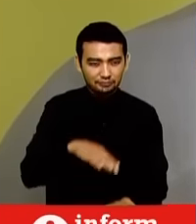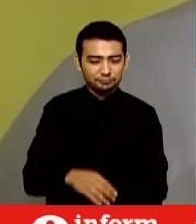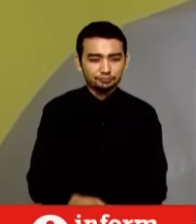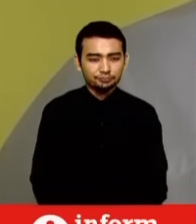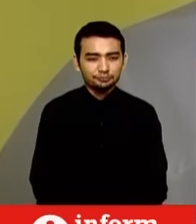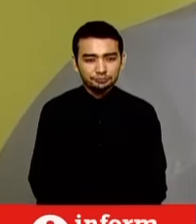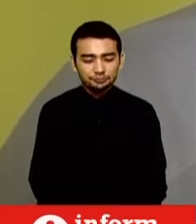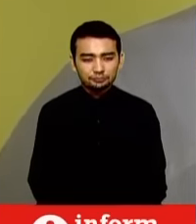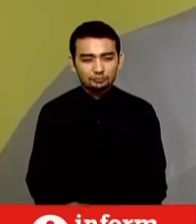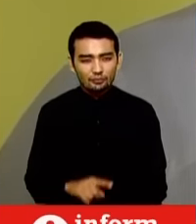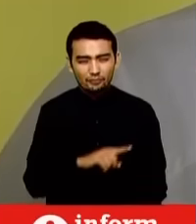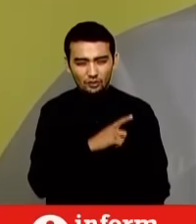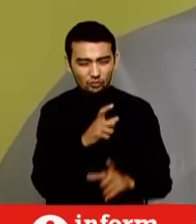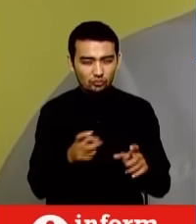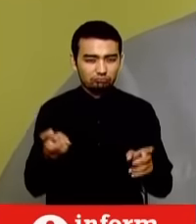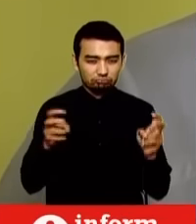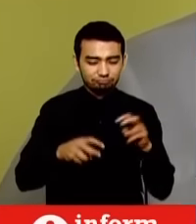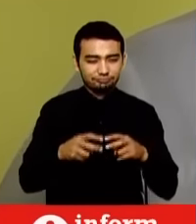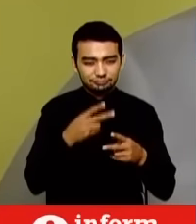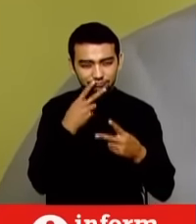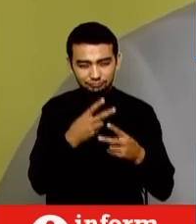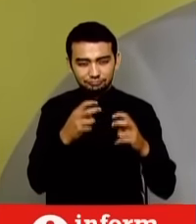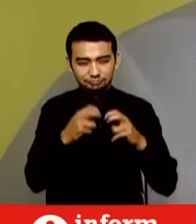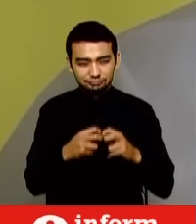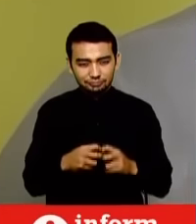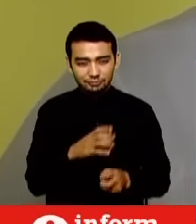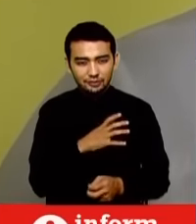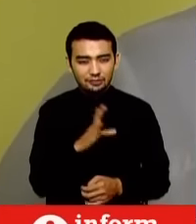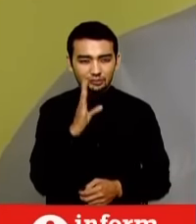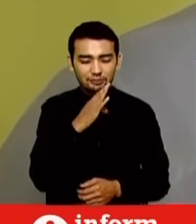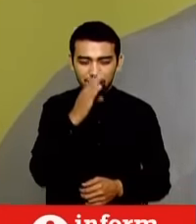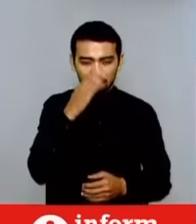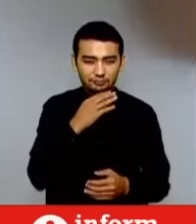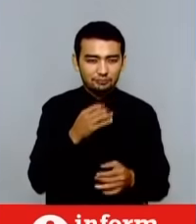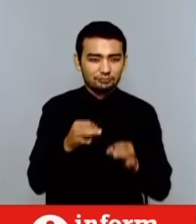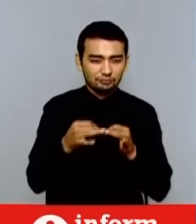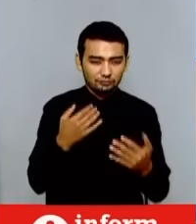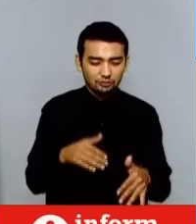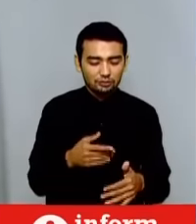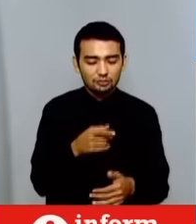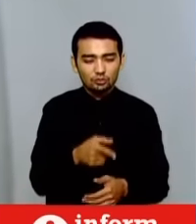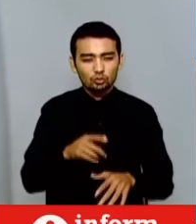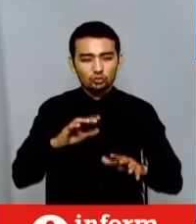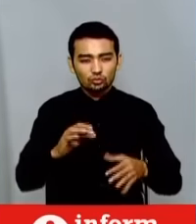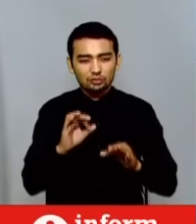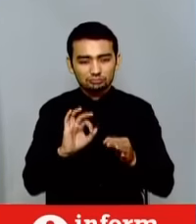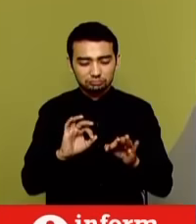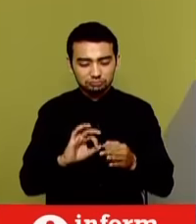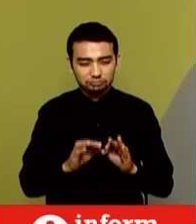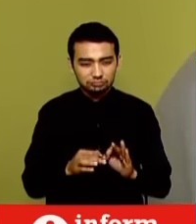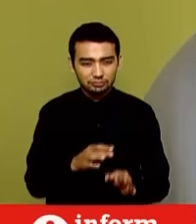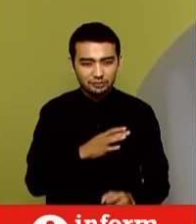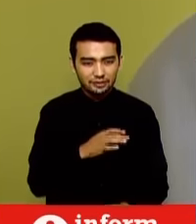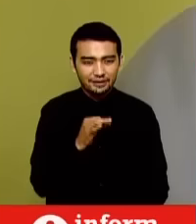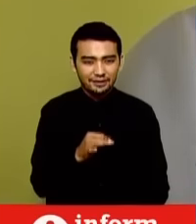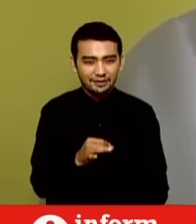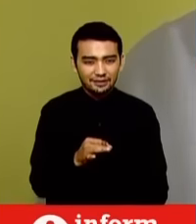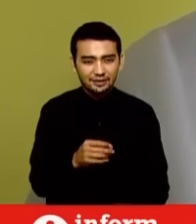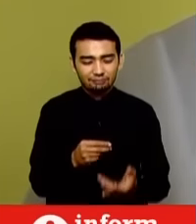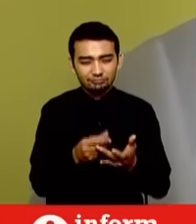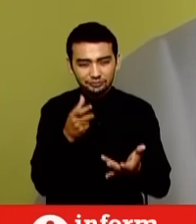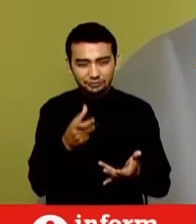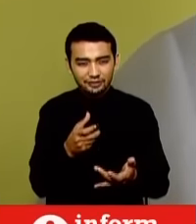посмотрели, дали определенные рекомендации, переговорили с родителями, объяснили всю ситуацию. С утра мы взяли все